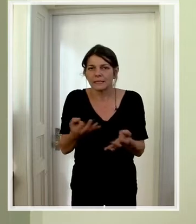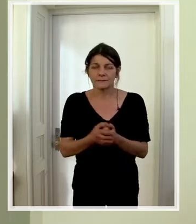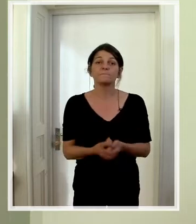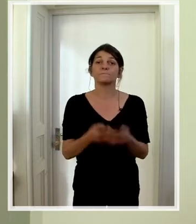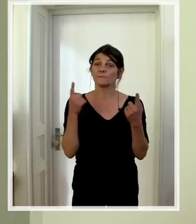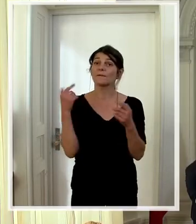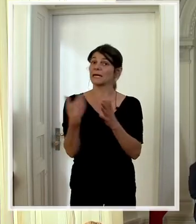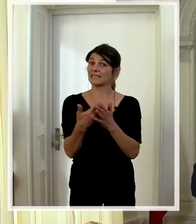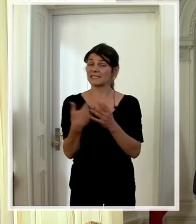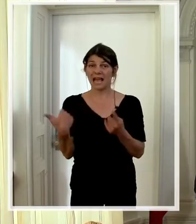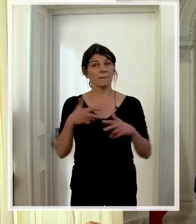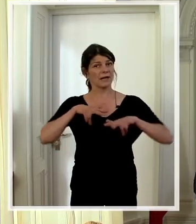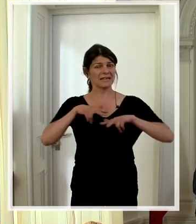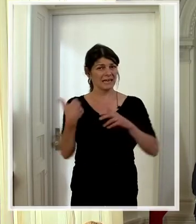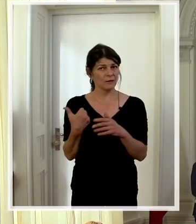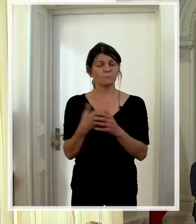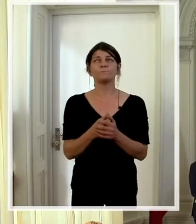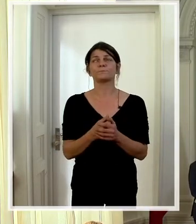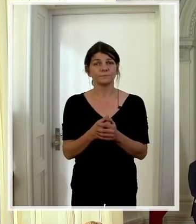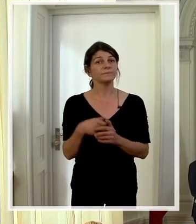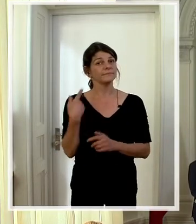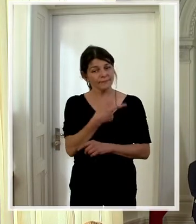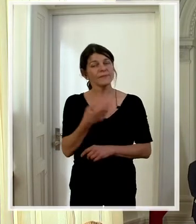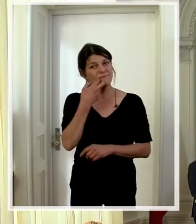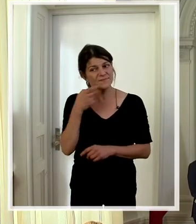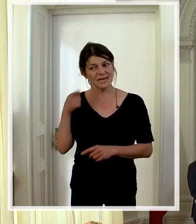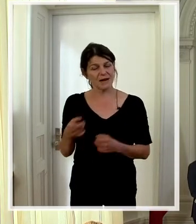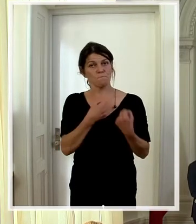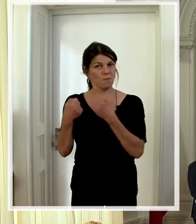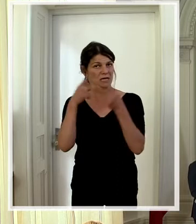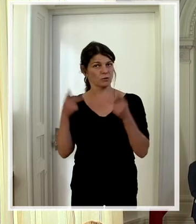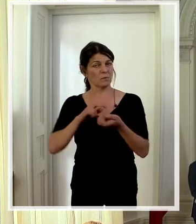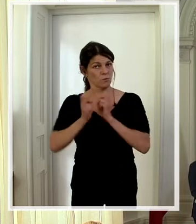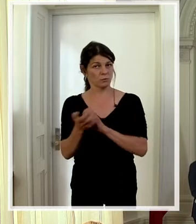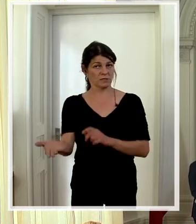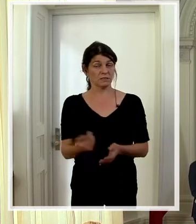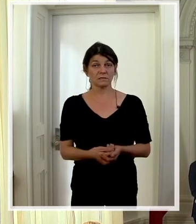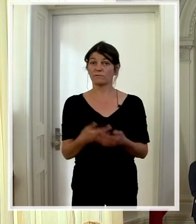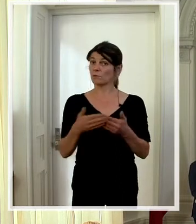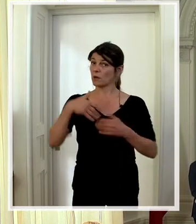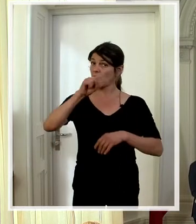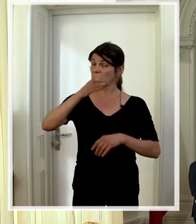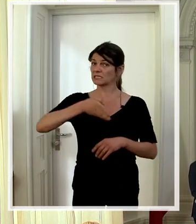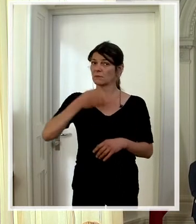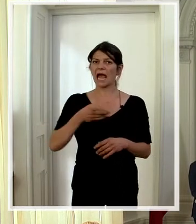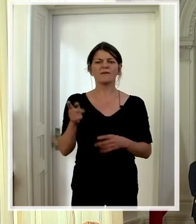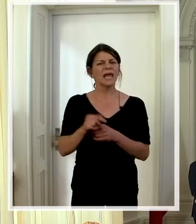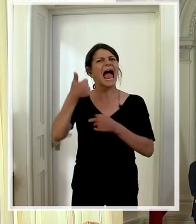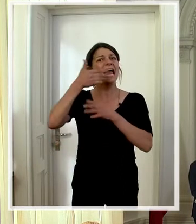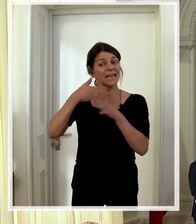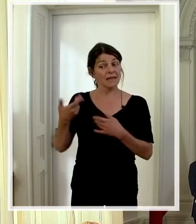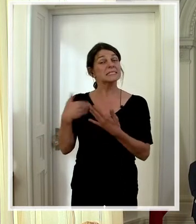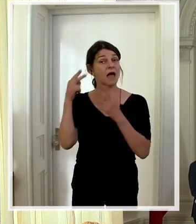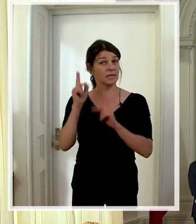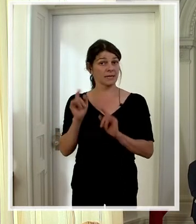gerade darum setzt die Regierung auf das Mobilitätskonzept, wo die S-Bahn, ich sage jetzt mal, nur das Rückgrat ist, aber ein wichtiges